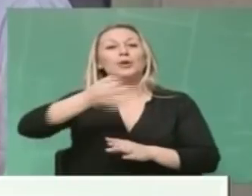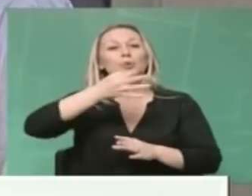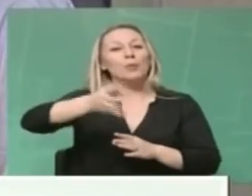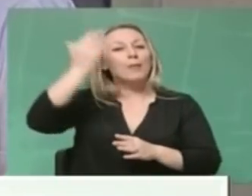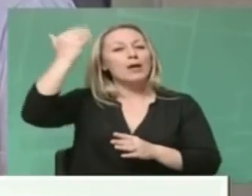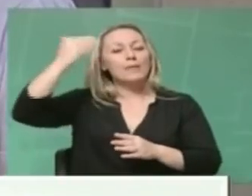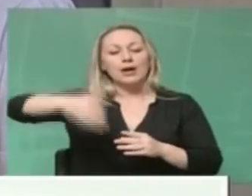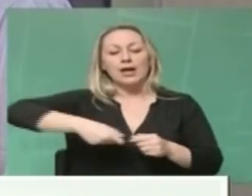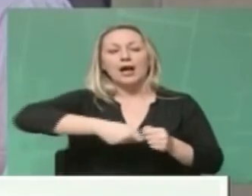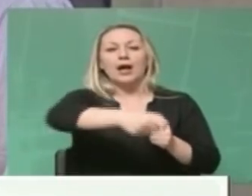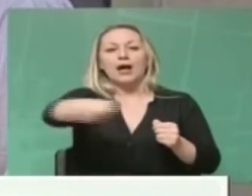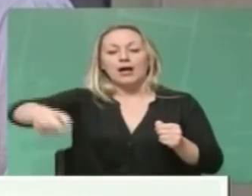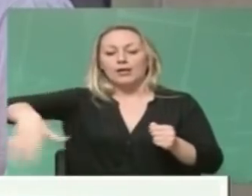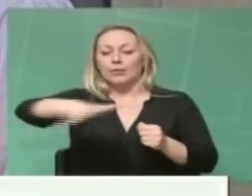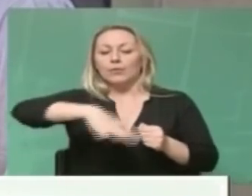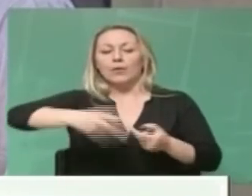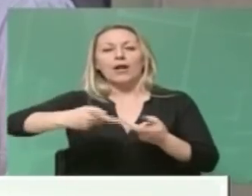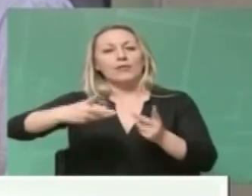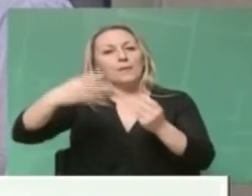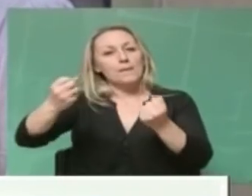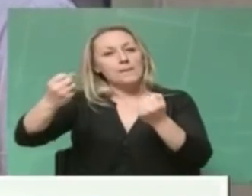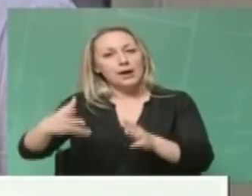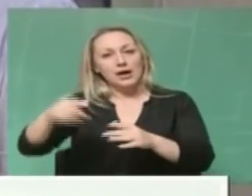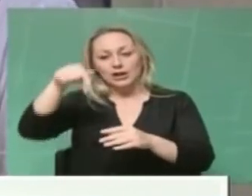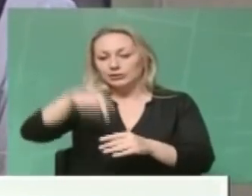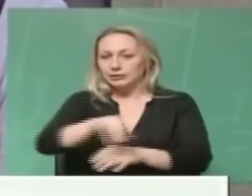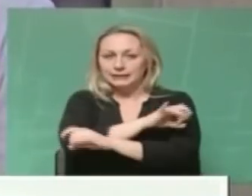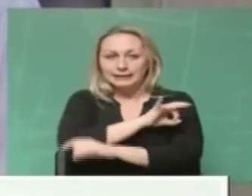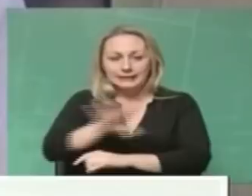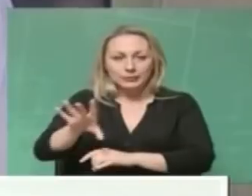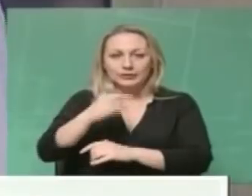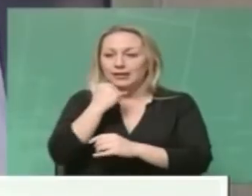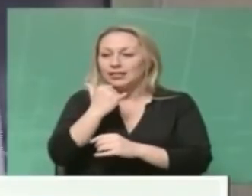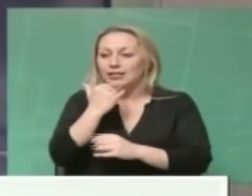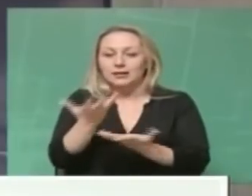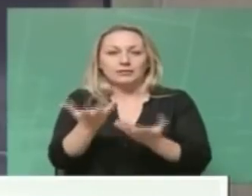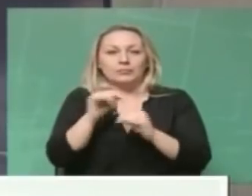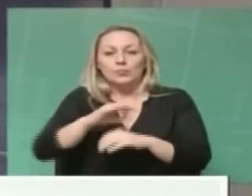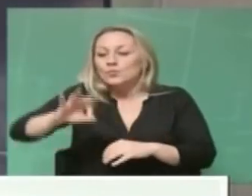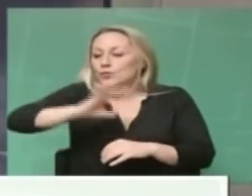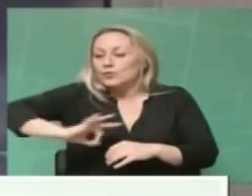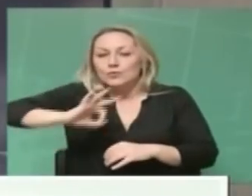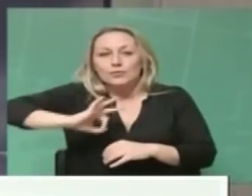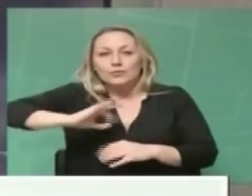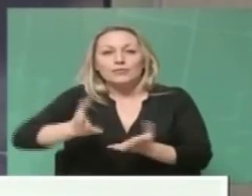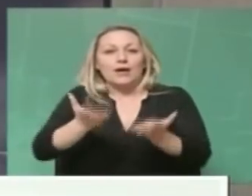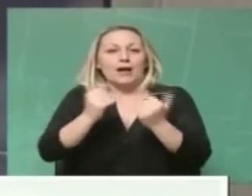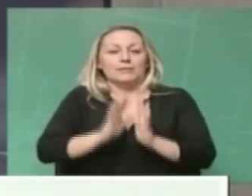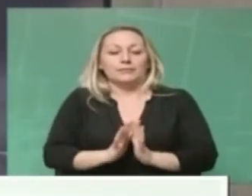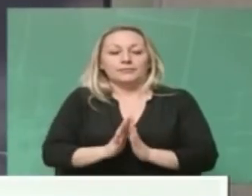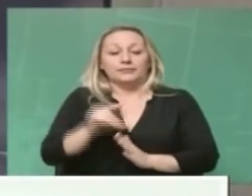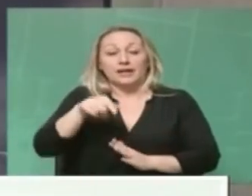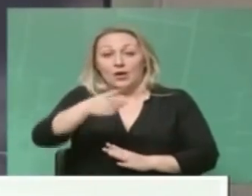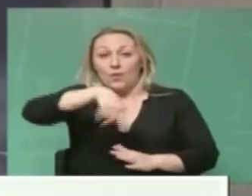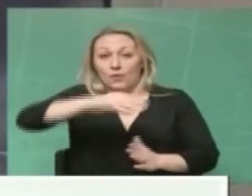χώροι, δεν υπάρχουν αυτά τα μέρη, δεν υπάρχουν αυτές οι δυνατότητες. Έχω την αίσθηση και βεβαίως την αίσθηση την έχουμε